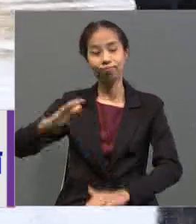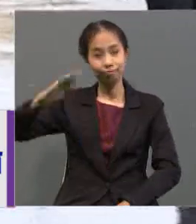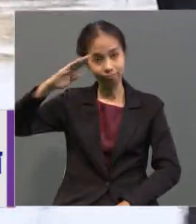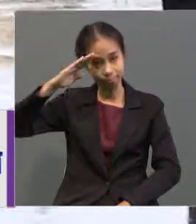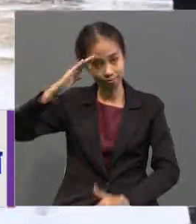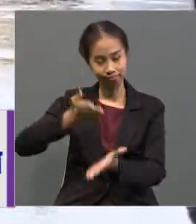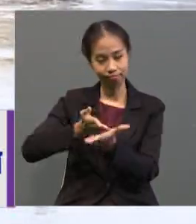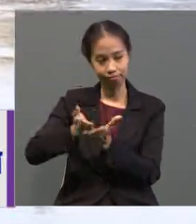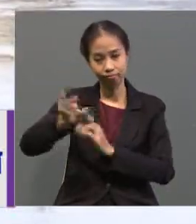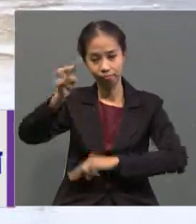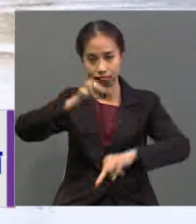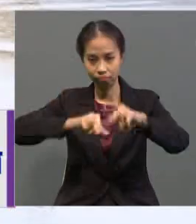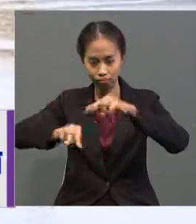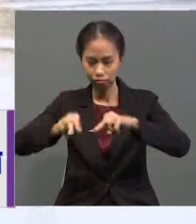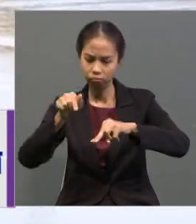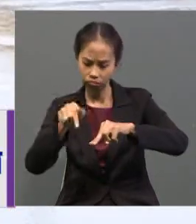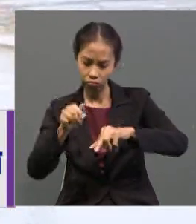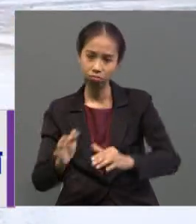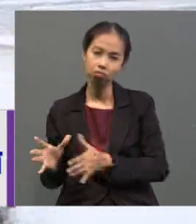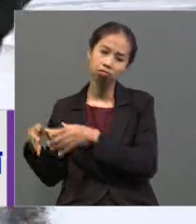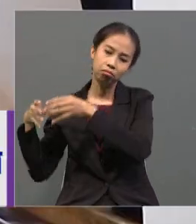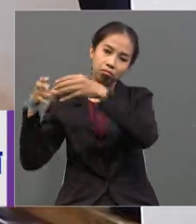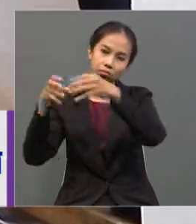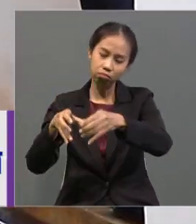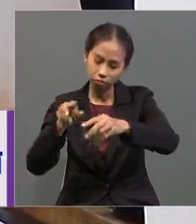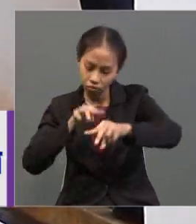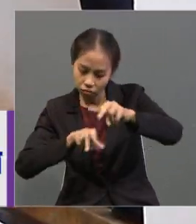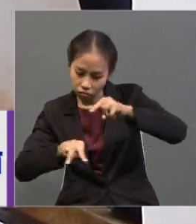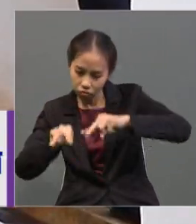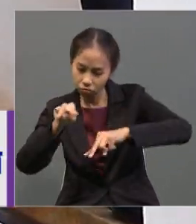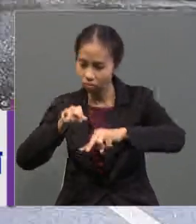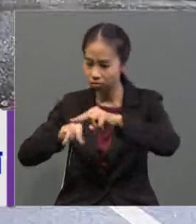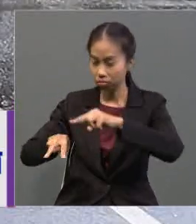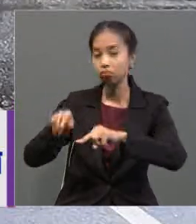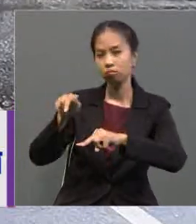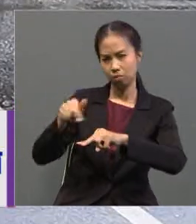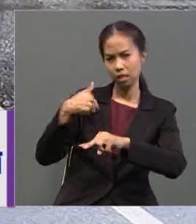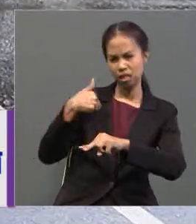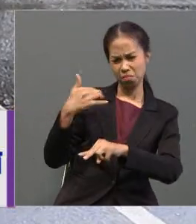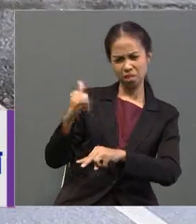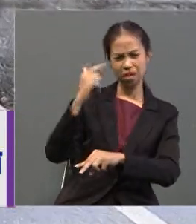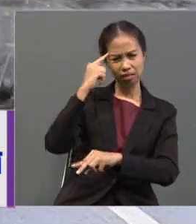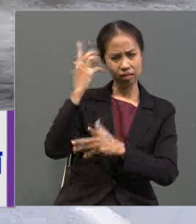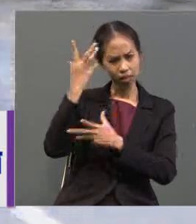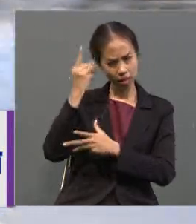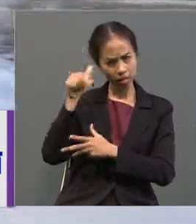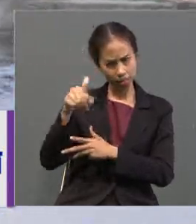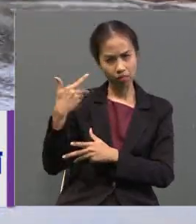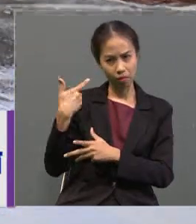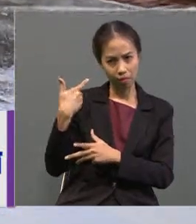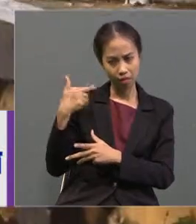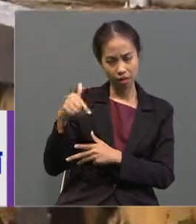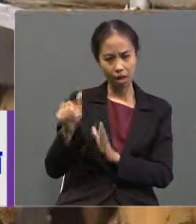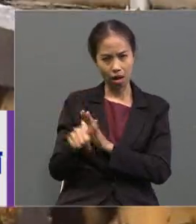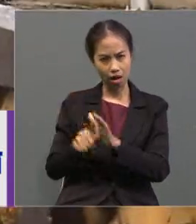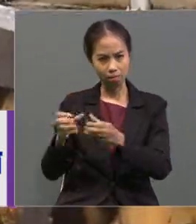ลงพื้นที่ตรวจสอบจุดเกิดเหตุอย่างใช้ความระมัดระวังนะครับเนื่องจากว่ากังวลแล้วฮะว่ากลุ่มคนร้ายอาจจะลอก